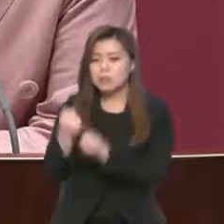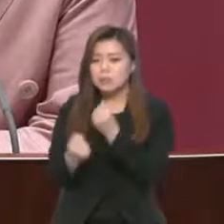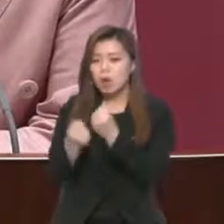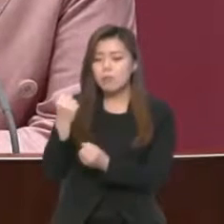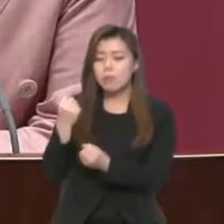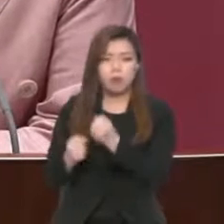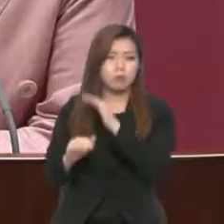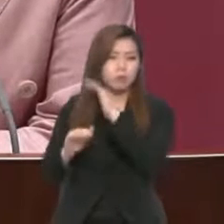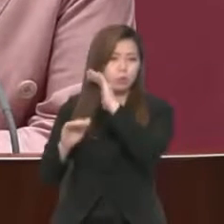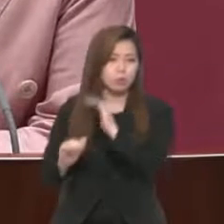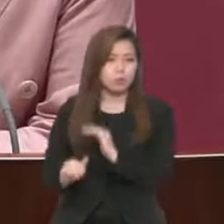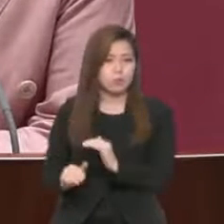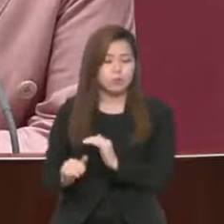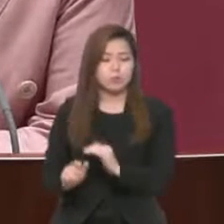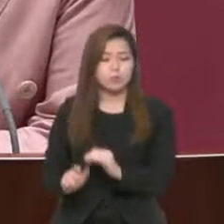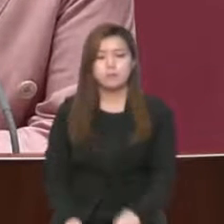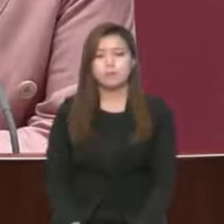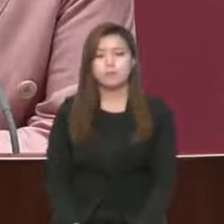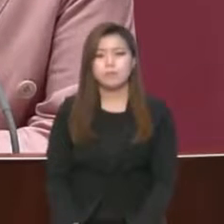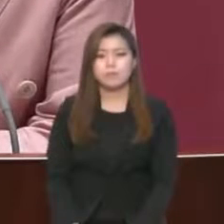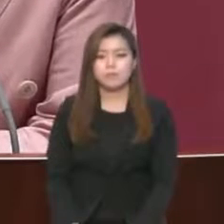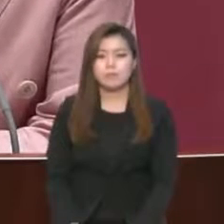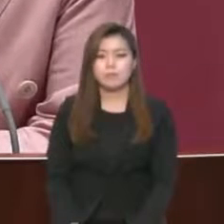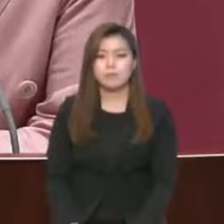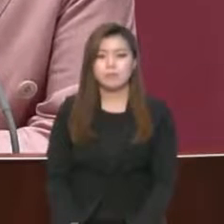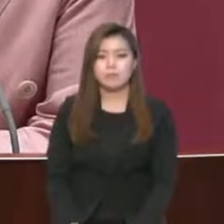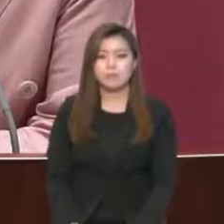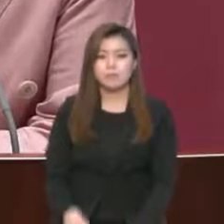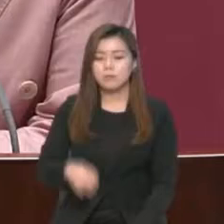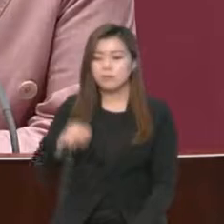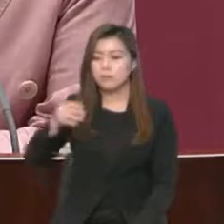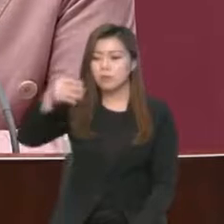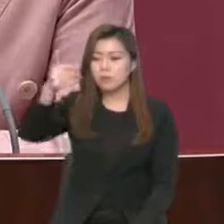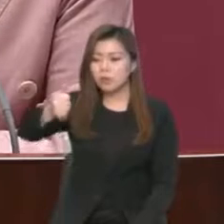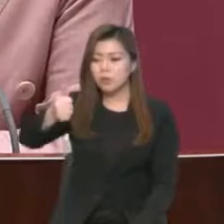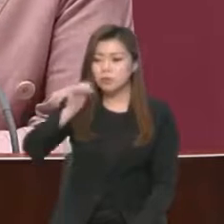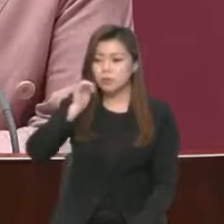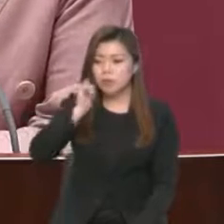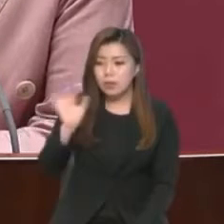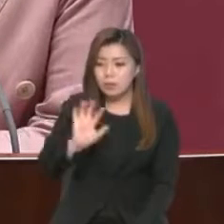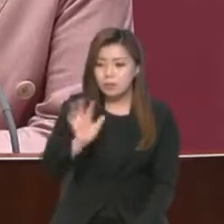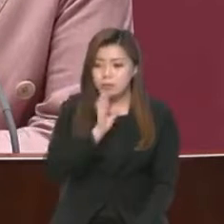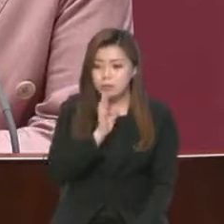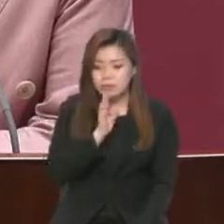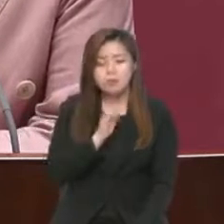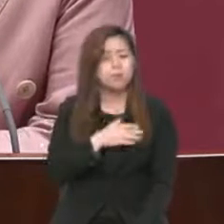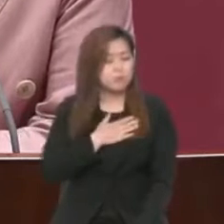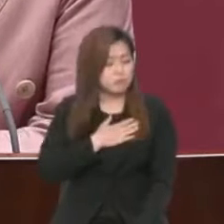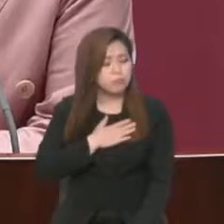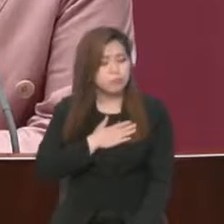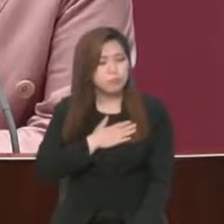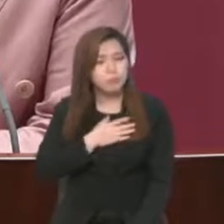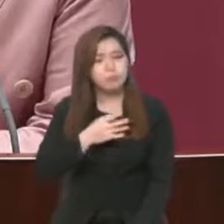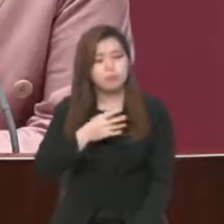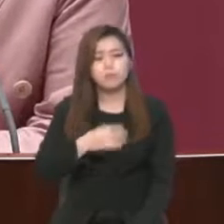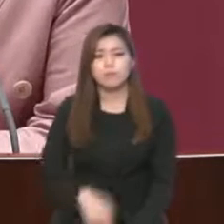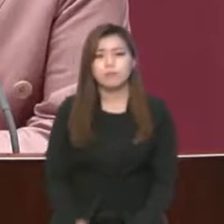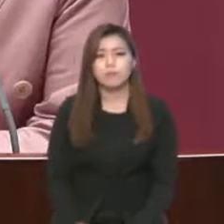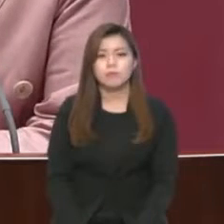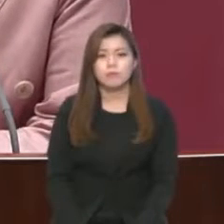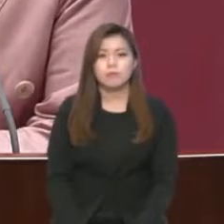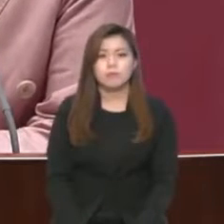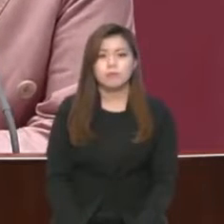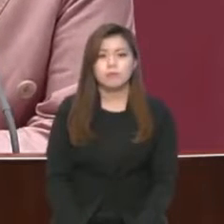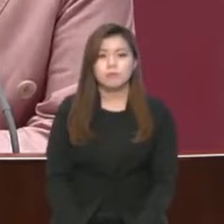자료입니다. 다시 한번 묻겠습니다. 장관님은 전화 안 하셨죠? 네, 안 했습니다. 네, 그러면